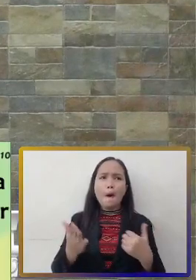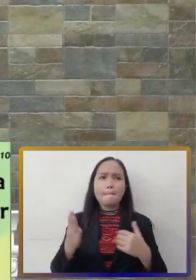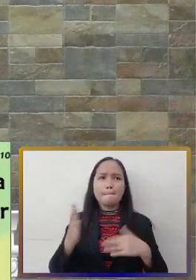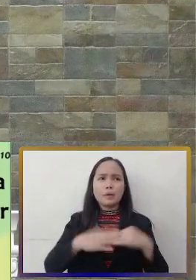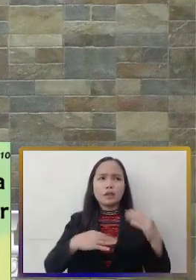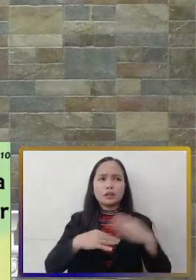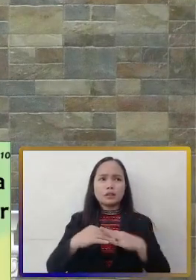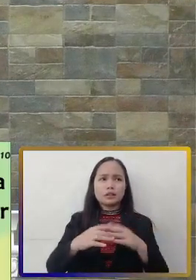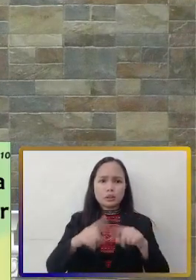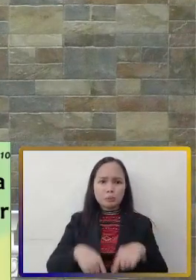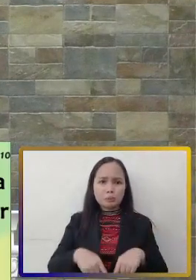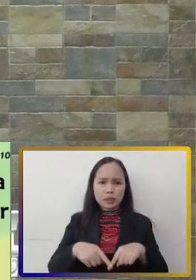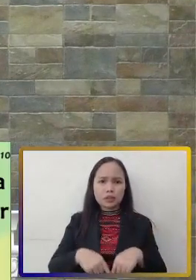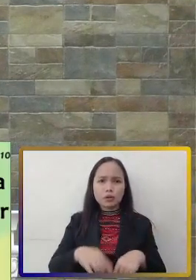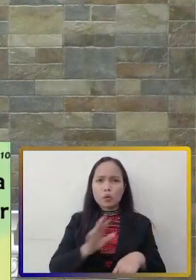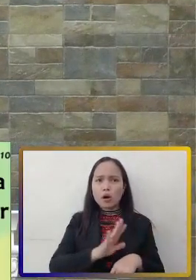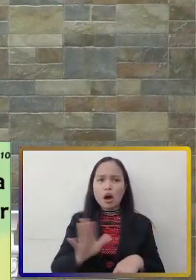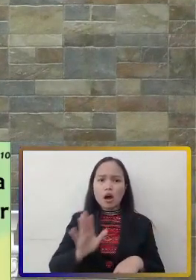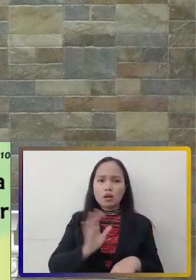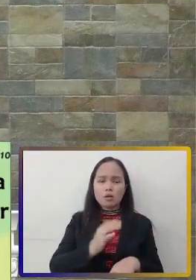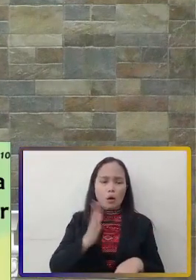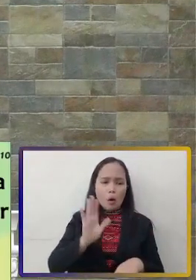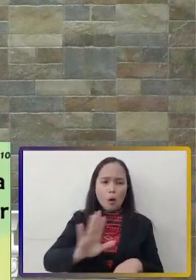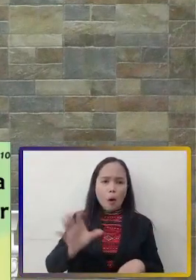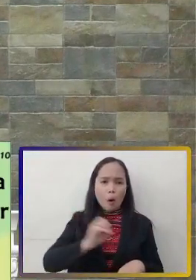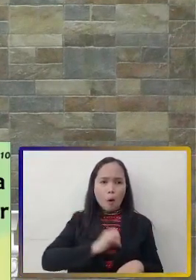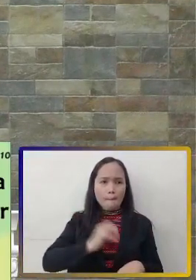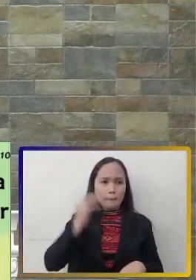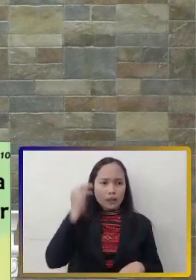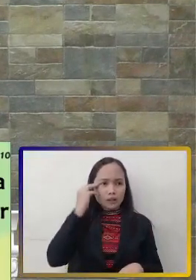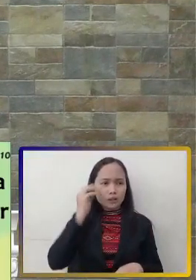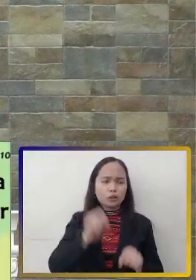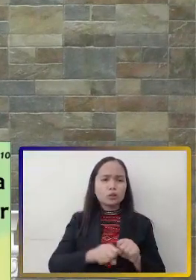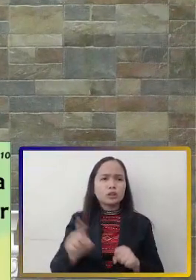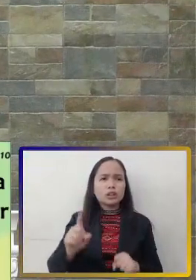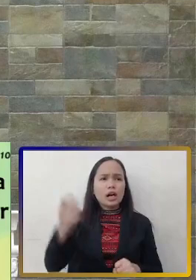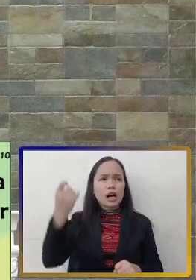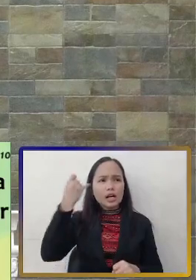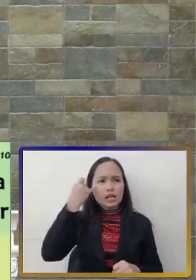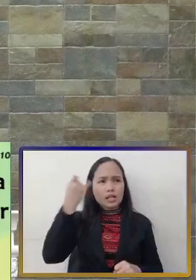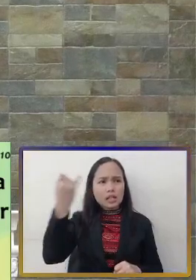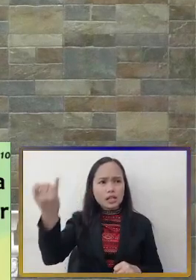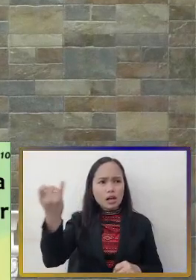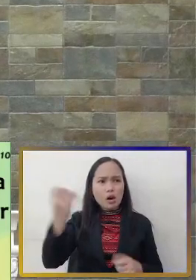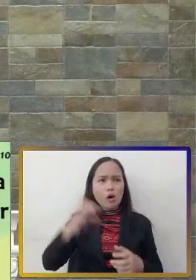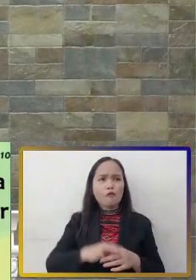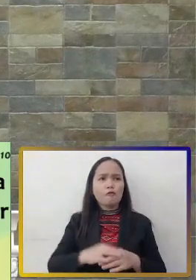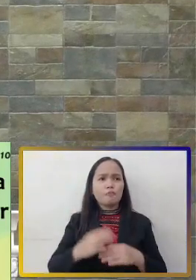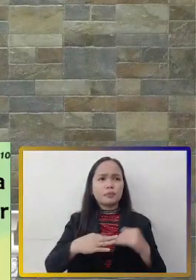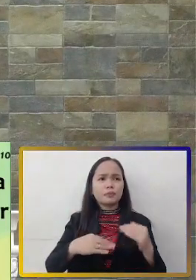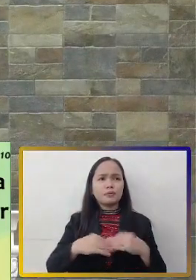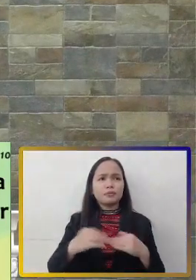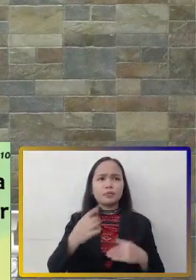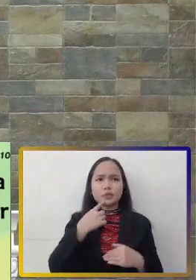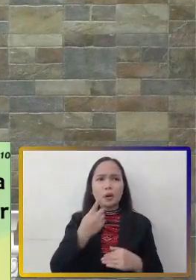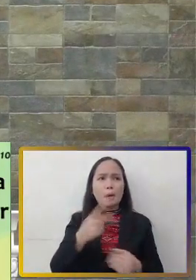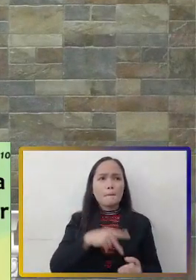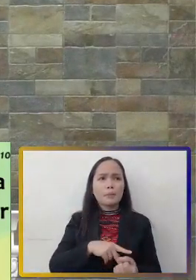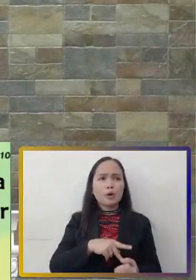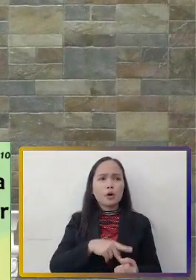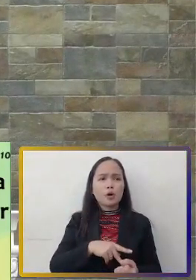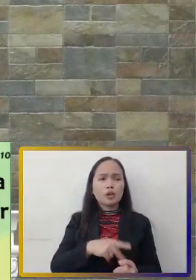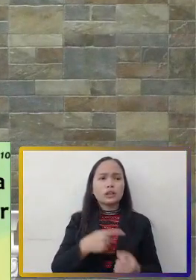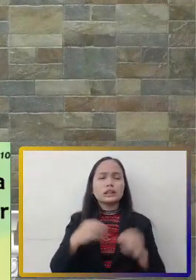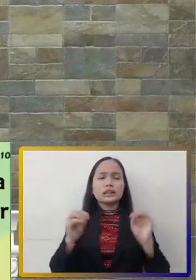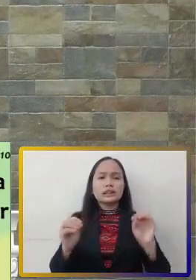mind. It's very important. So the idea of building, the Apostle Paul leaves the idea